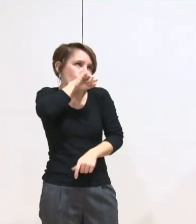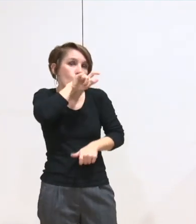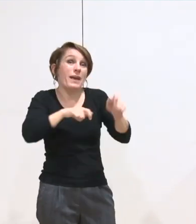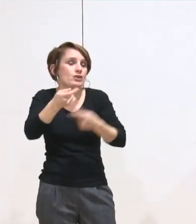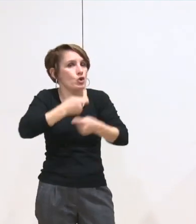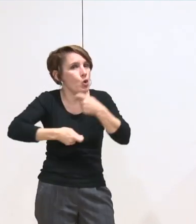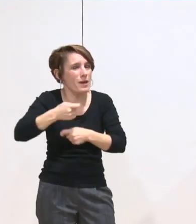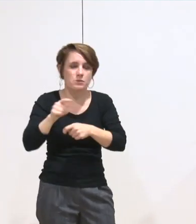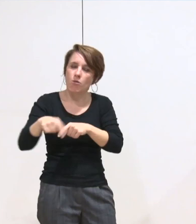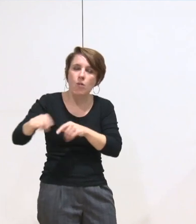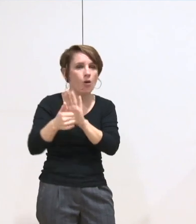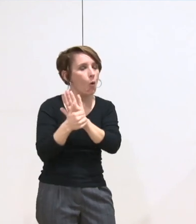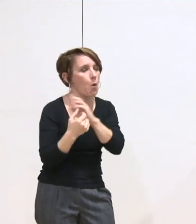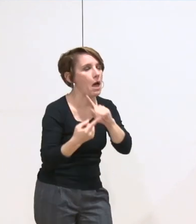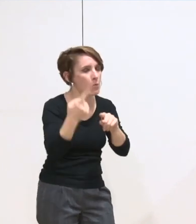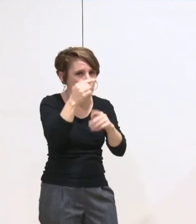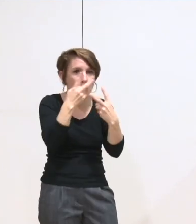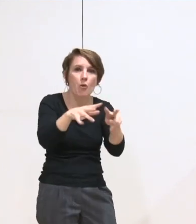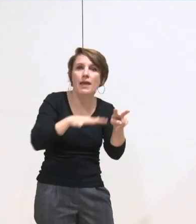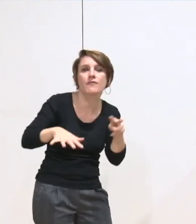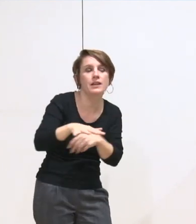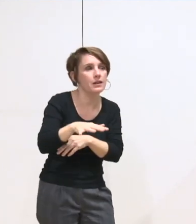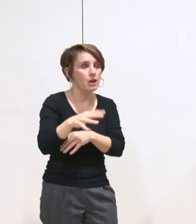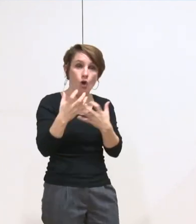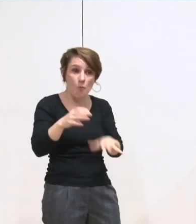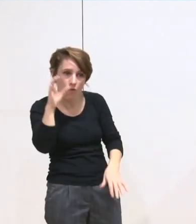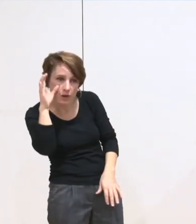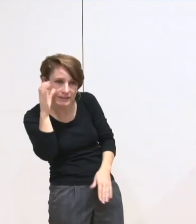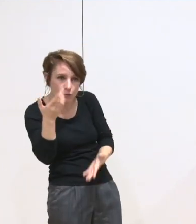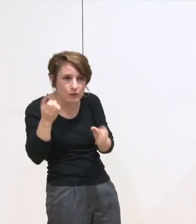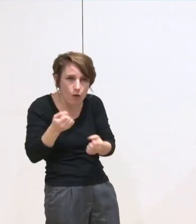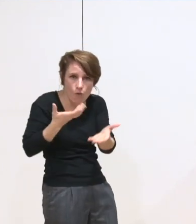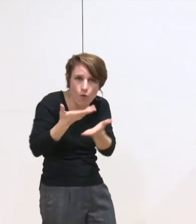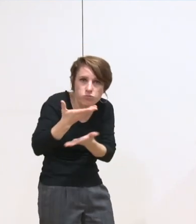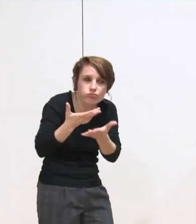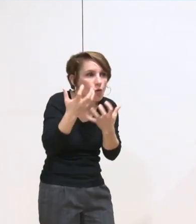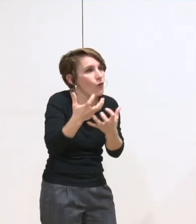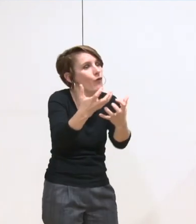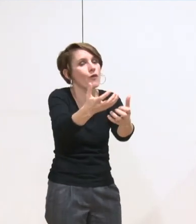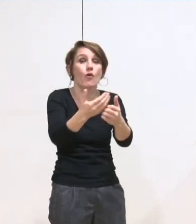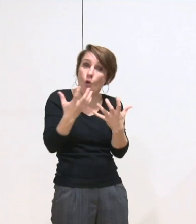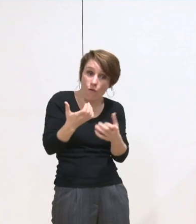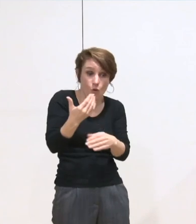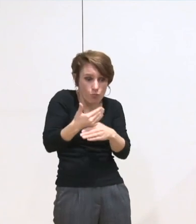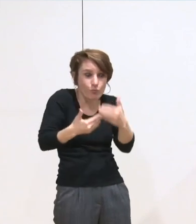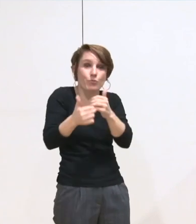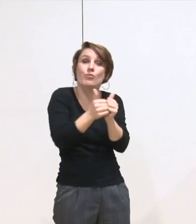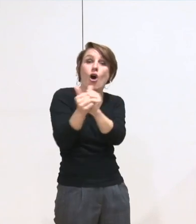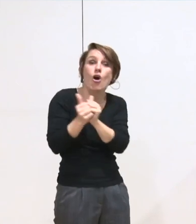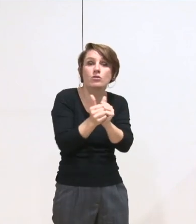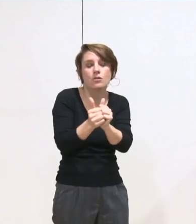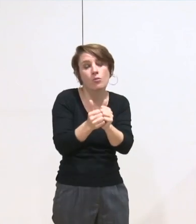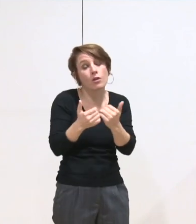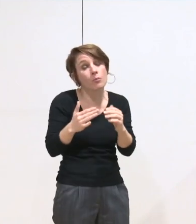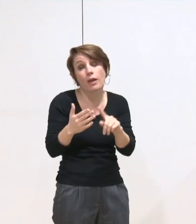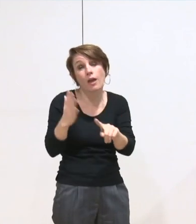Nous voulons écouter et travailler avec les commerçants. Cela fait partie de notre logique de co-construction. » Pourtant, personne n'était dupe à ce